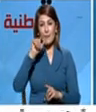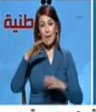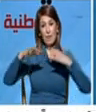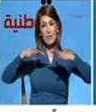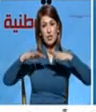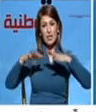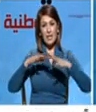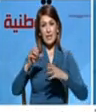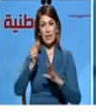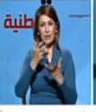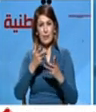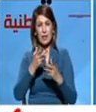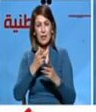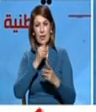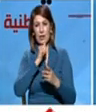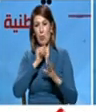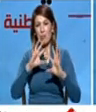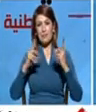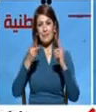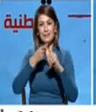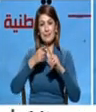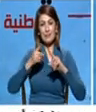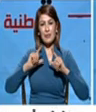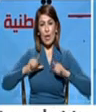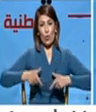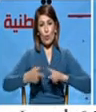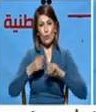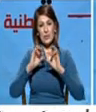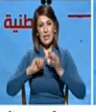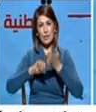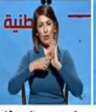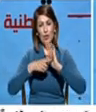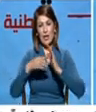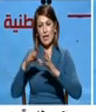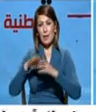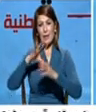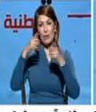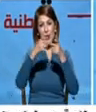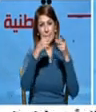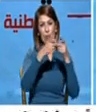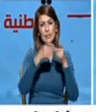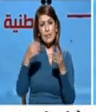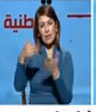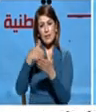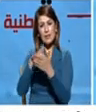استثنائيه اخذتها الحكومه اه ال العديد من المواطنين ولا المؤسسات الاقتصاديه اللي